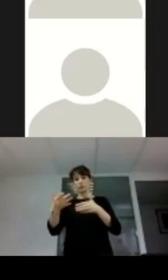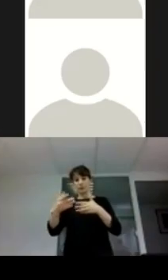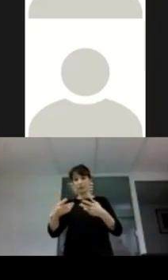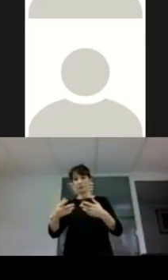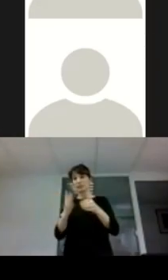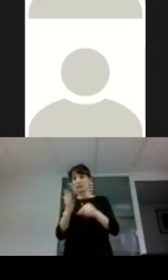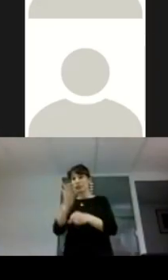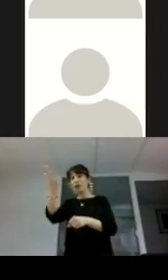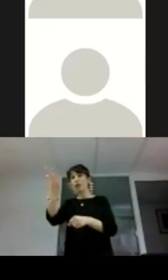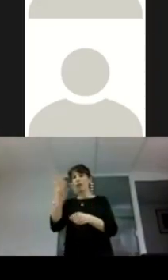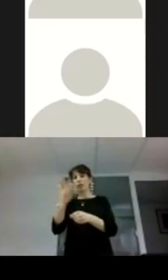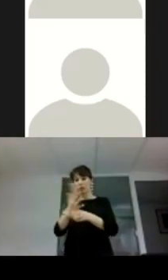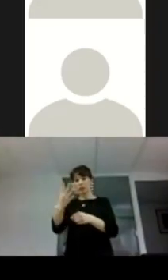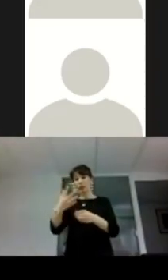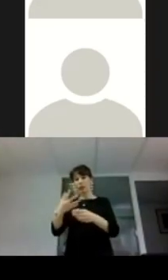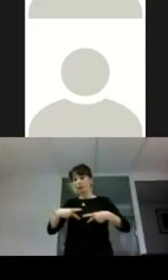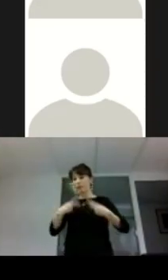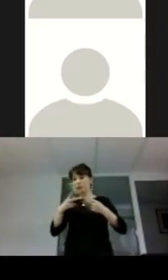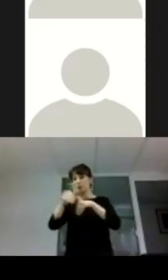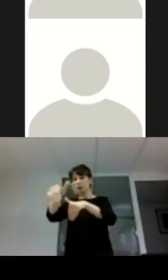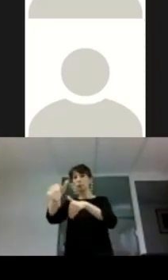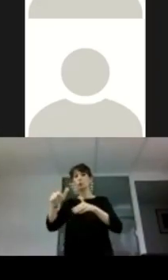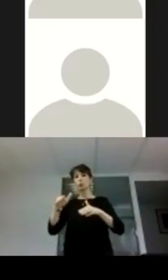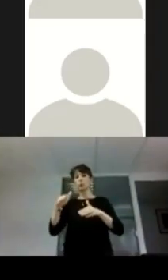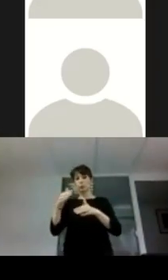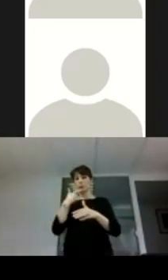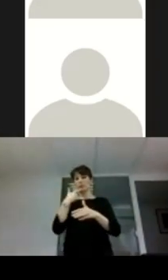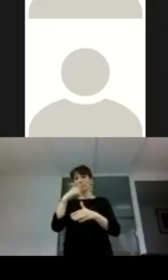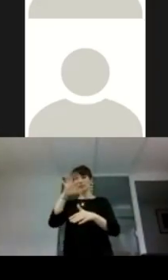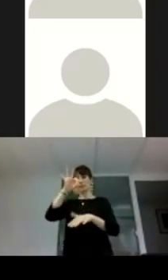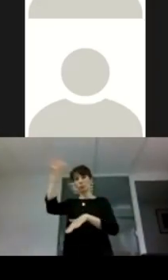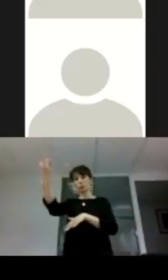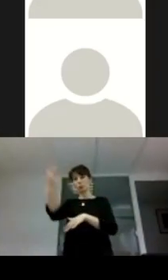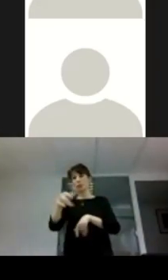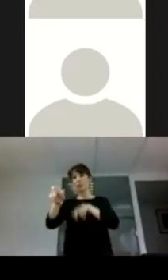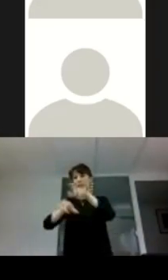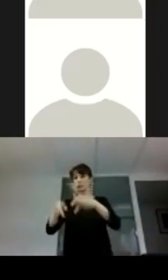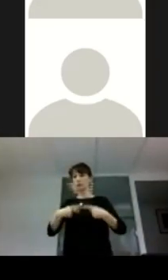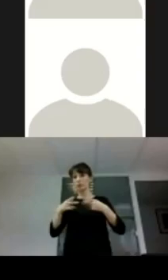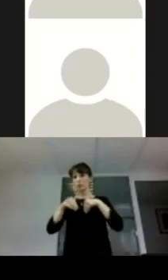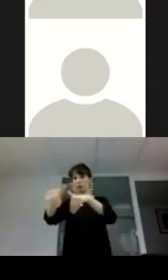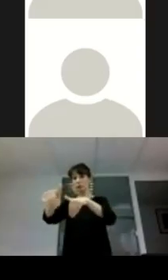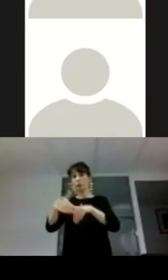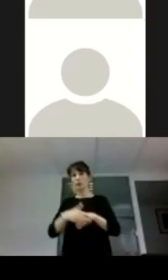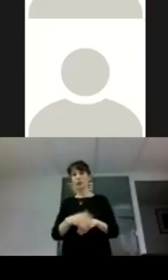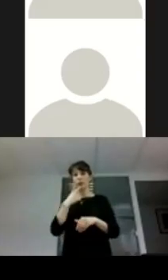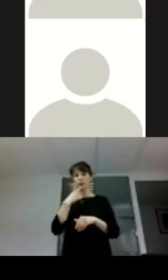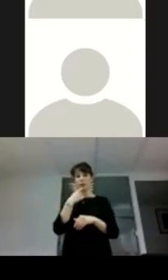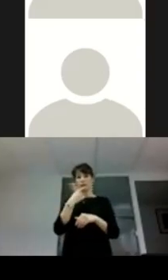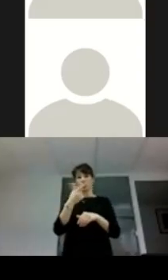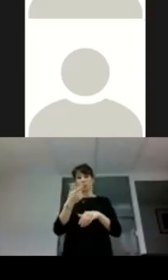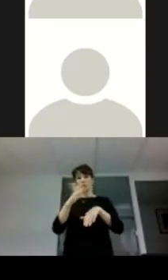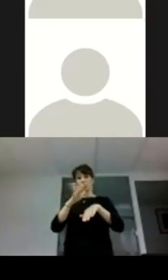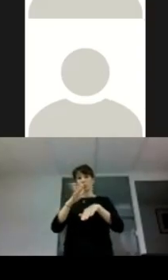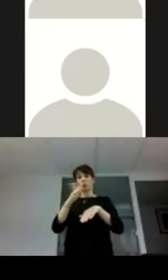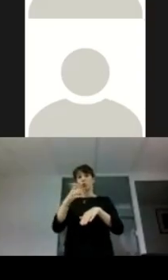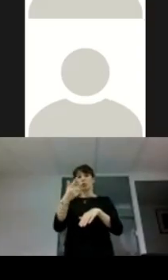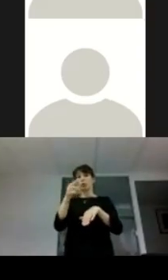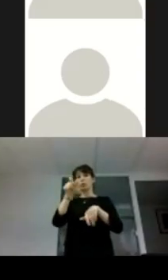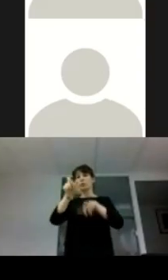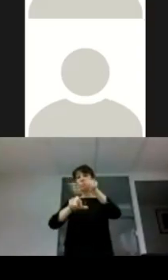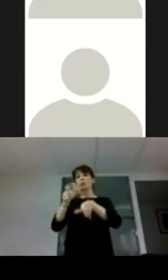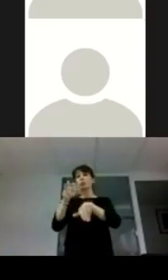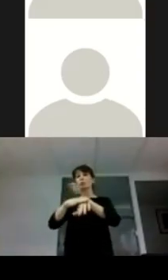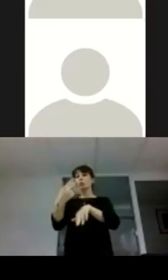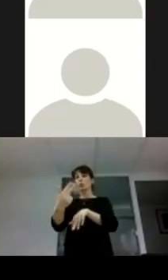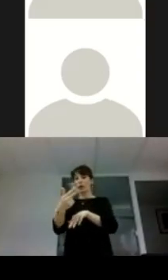dire, de 60%. C'est-à-dire que 5 ans après tout stade confondu, le diagnostic du cancer du côlon, eh bien, il y a 2